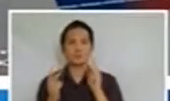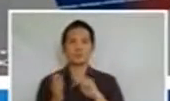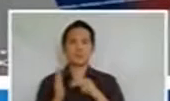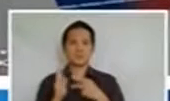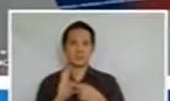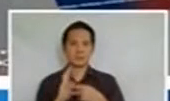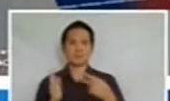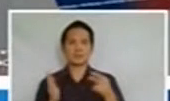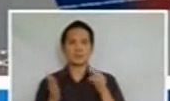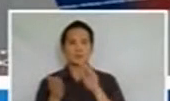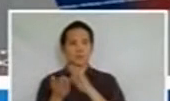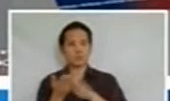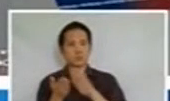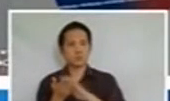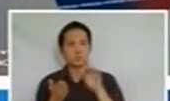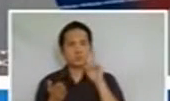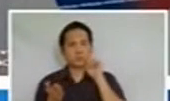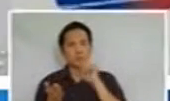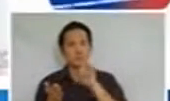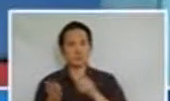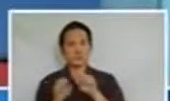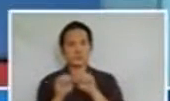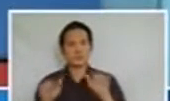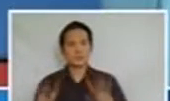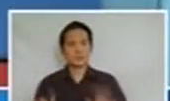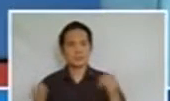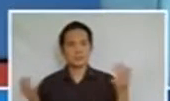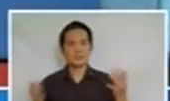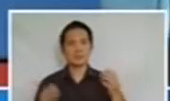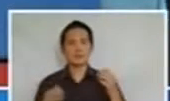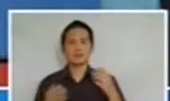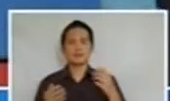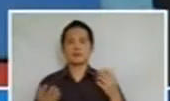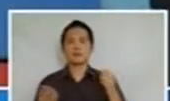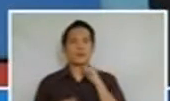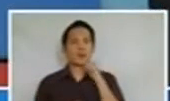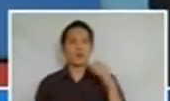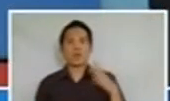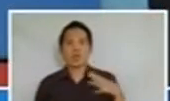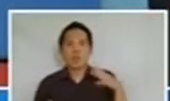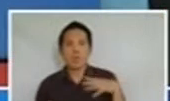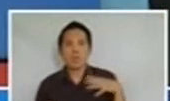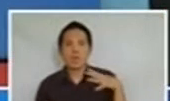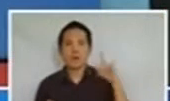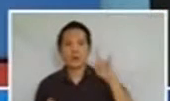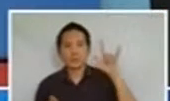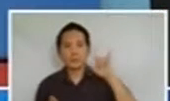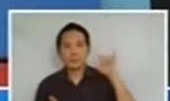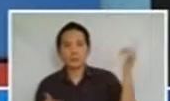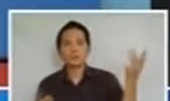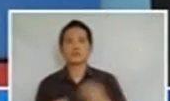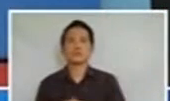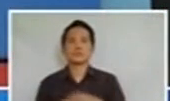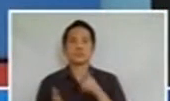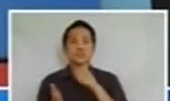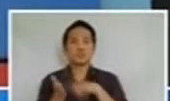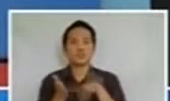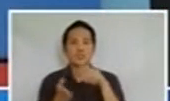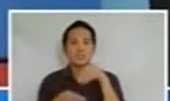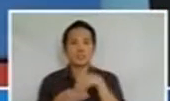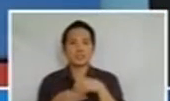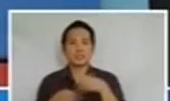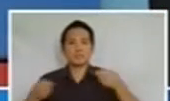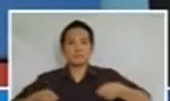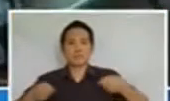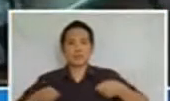of 2012. Okay, maraming salamat po sa inyong panahon, Assistant Secretary Alex Avila ng Department of Labor and